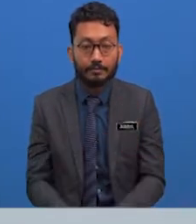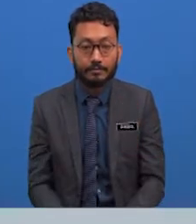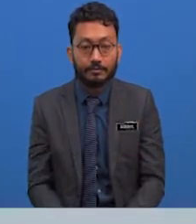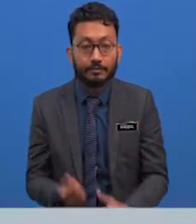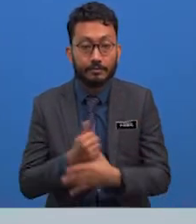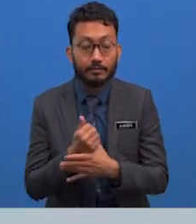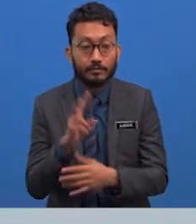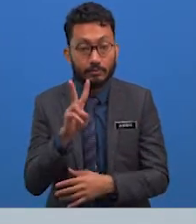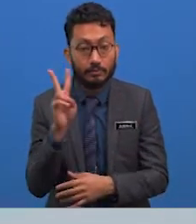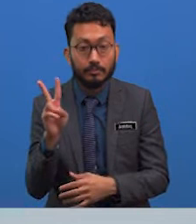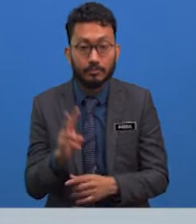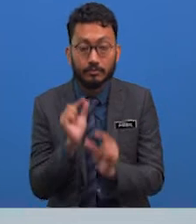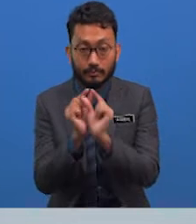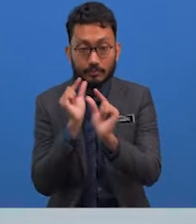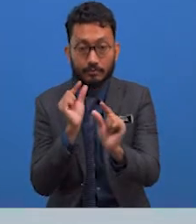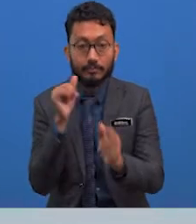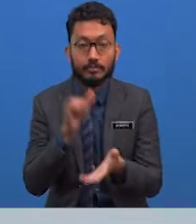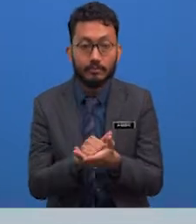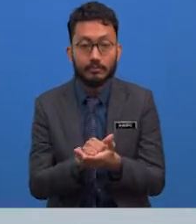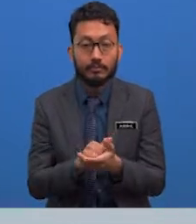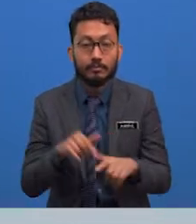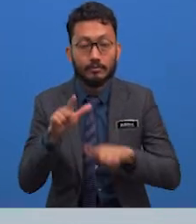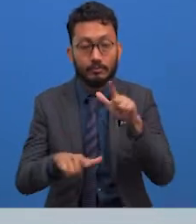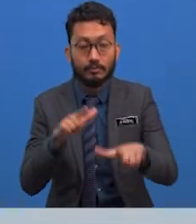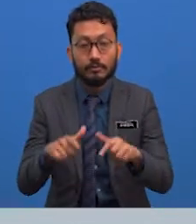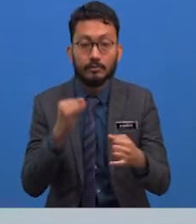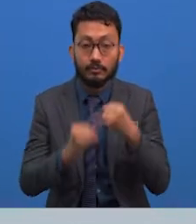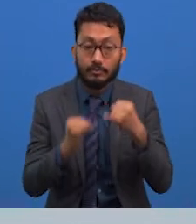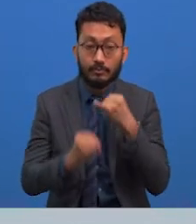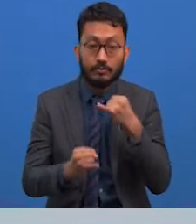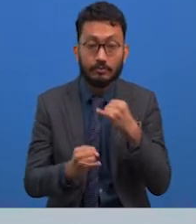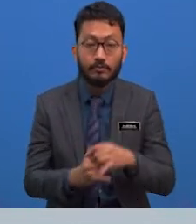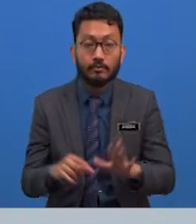tersebut. Langkah terakhir ialah labelkan sudut tersebut.